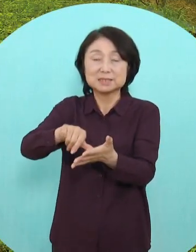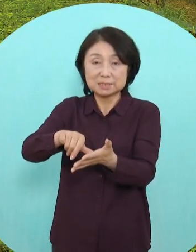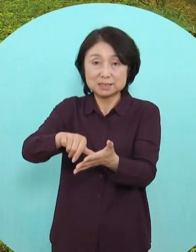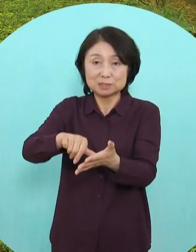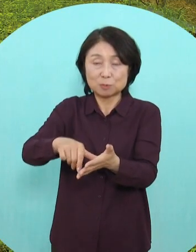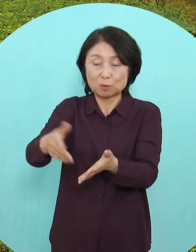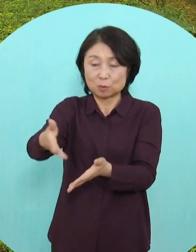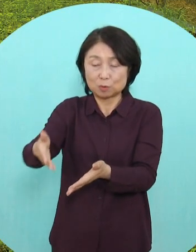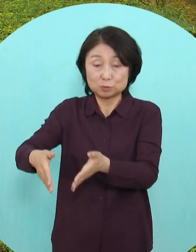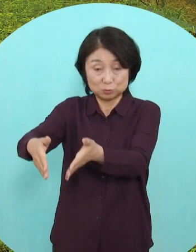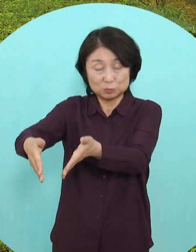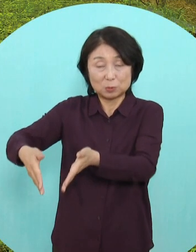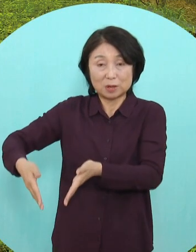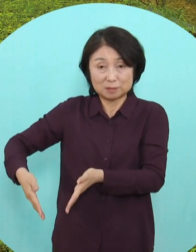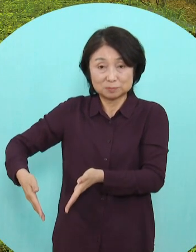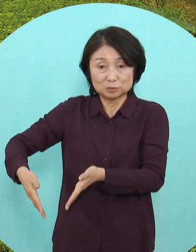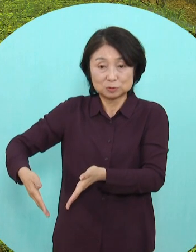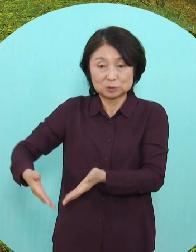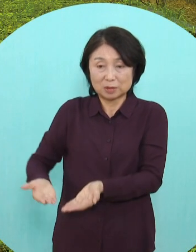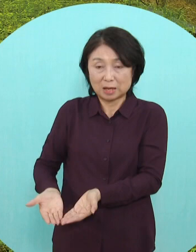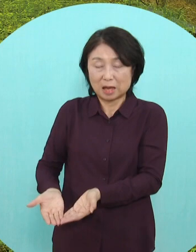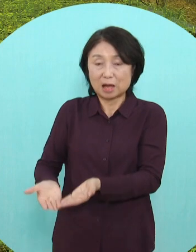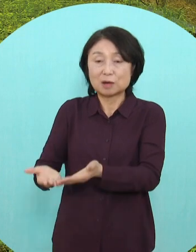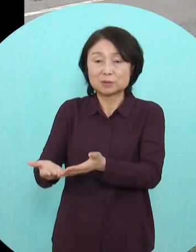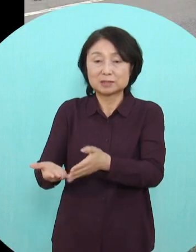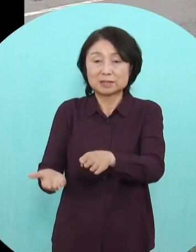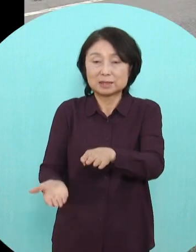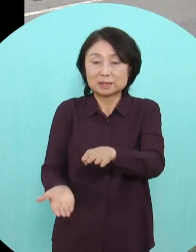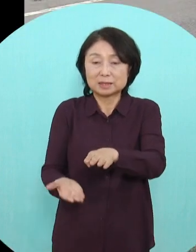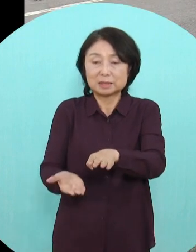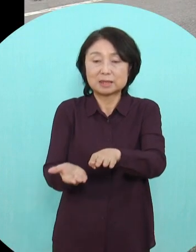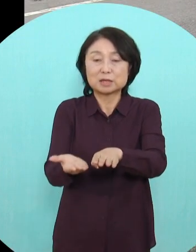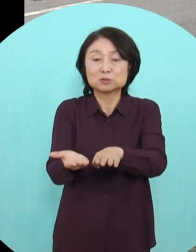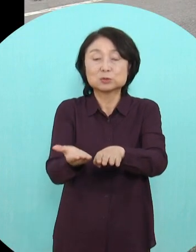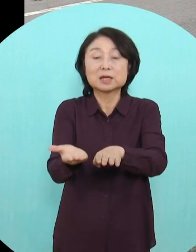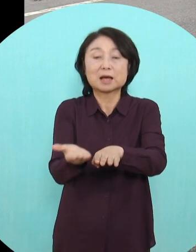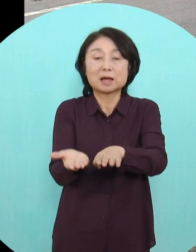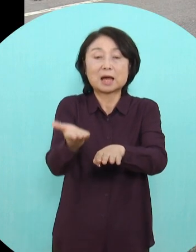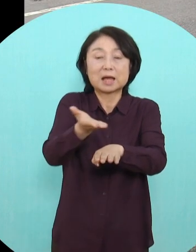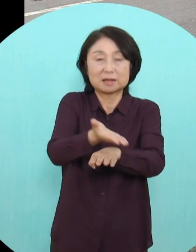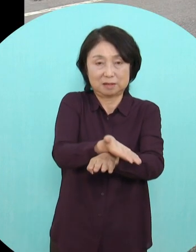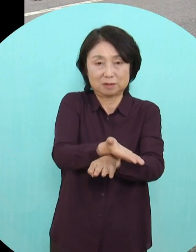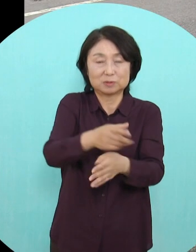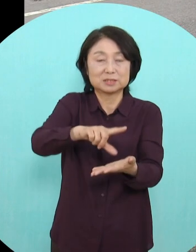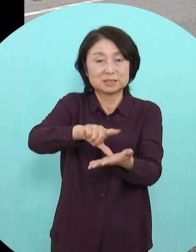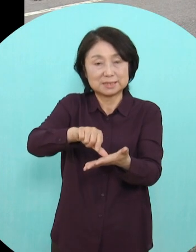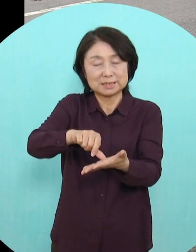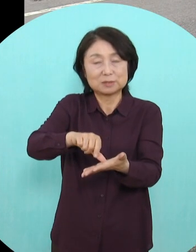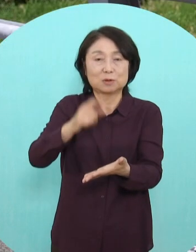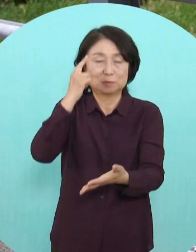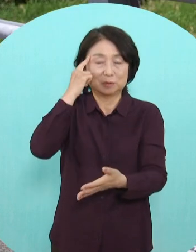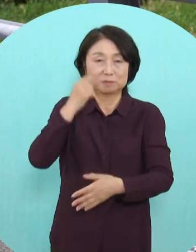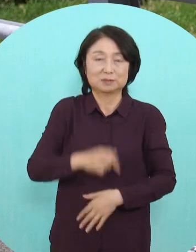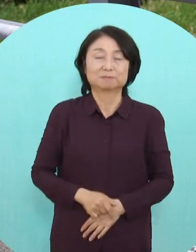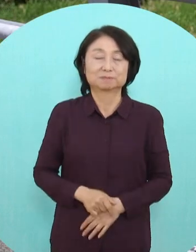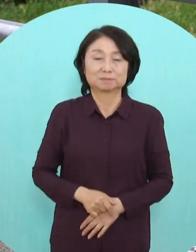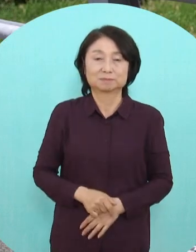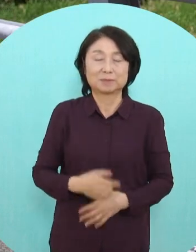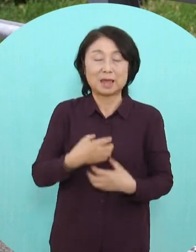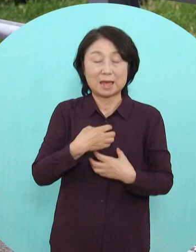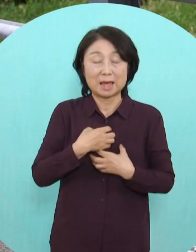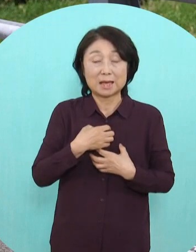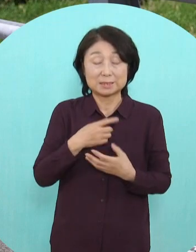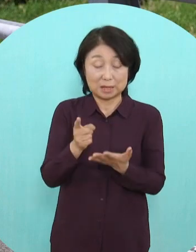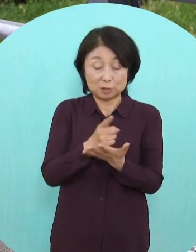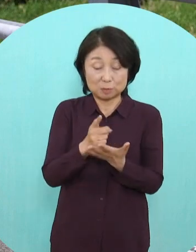域にもたくさんの水路がありますけれども、はい、この水路が溢れて内水氾濫が起こりやすい地域だと思います。 でもこうやってハザ